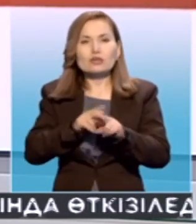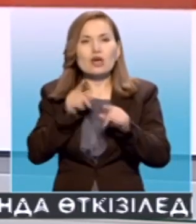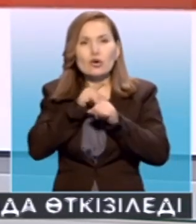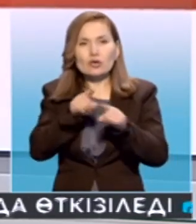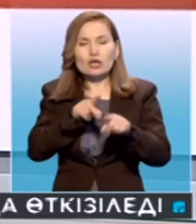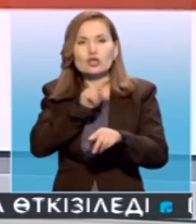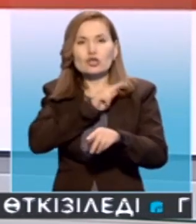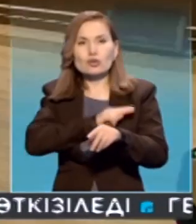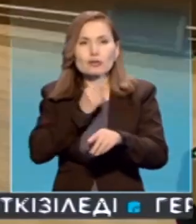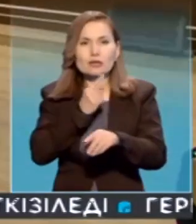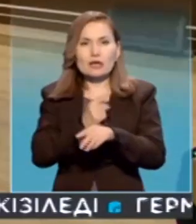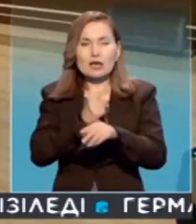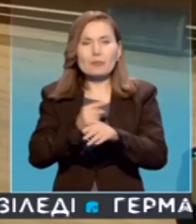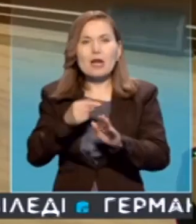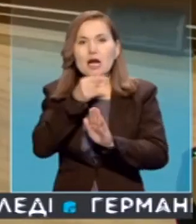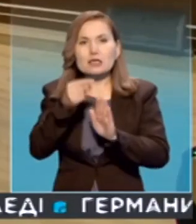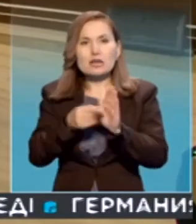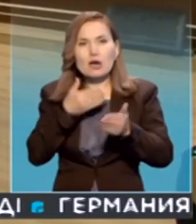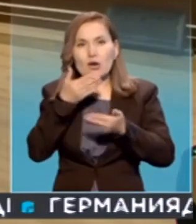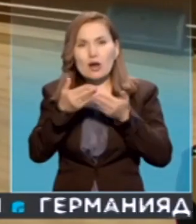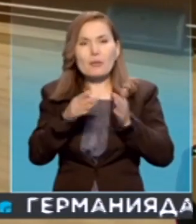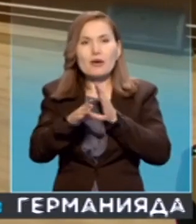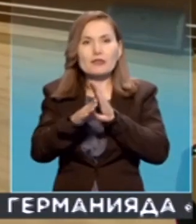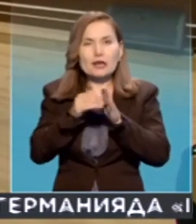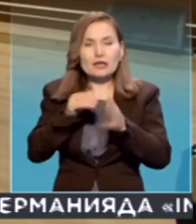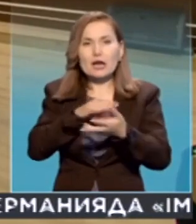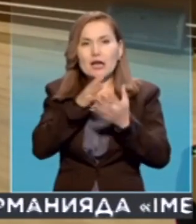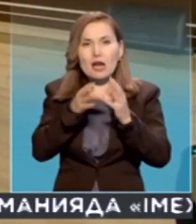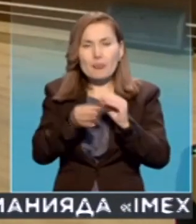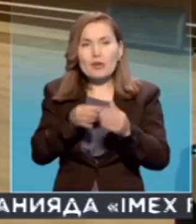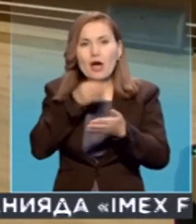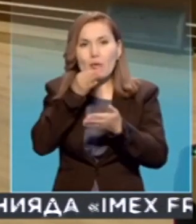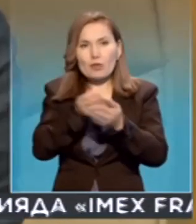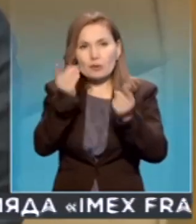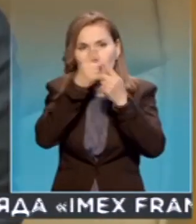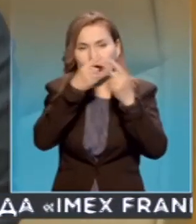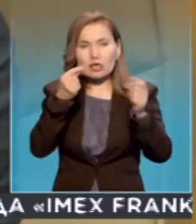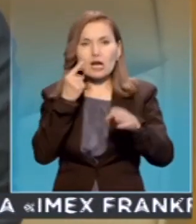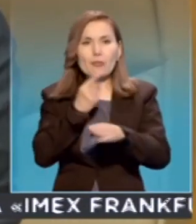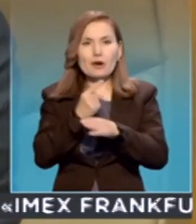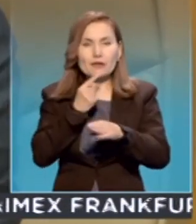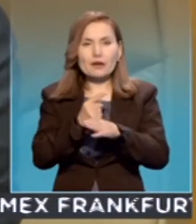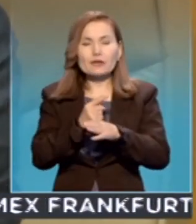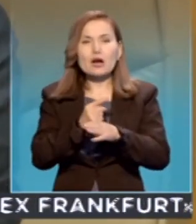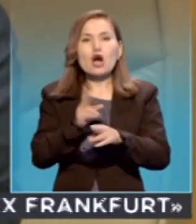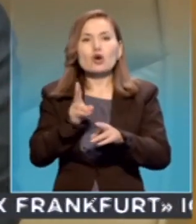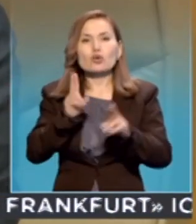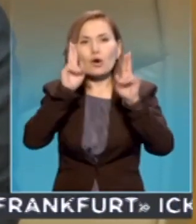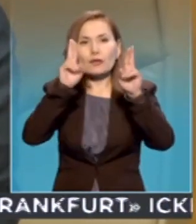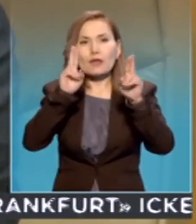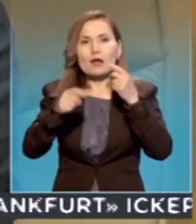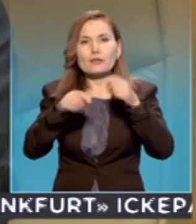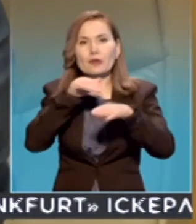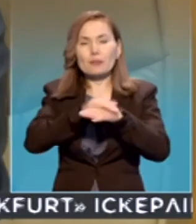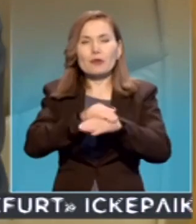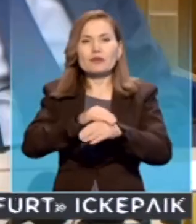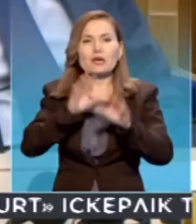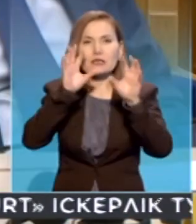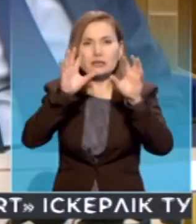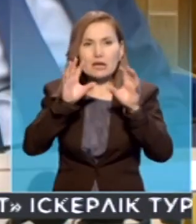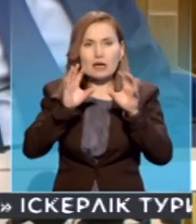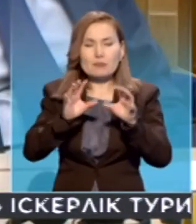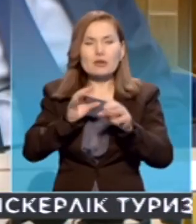салынады. Сауалнама жүргізуге немесе референдум нәтижелерінің болжамдарын жариялауға болмайды. Талапты бұзғандар заң бойынша